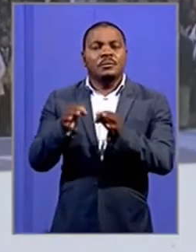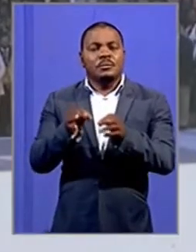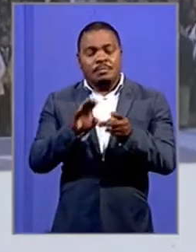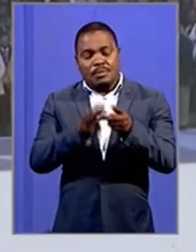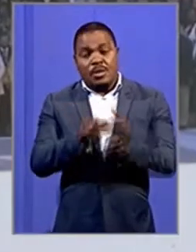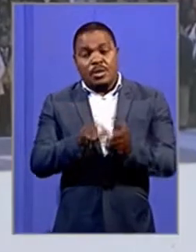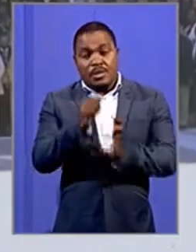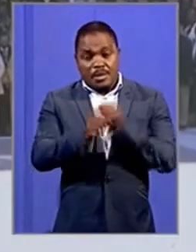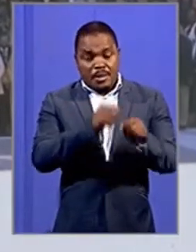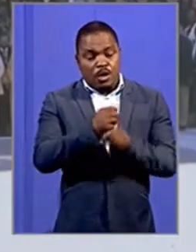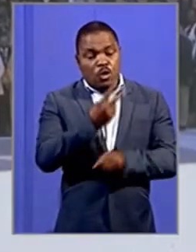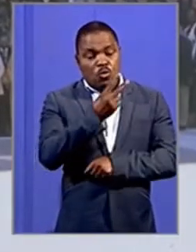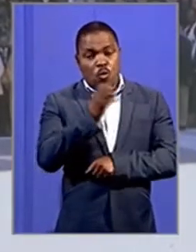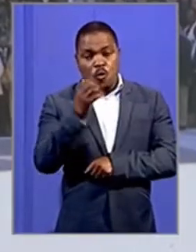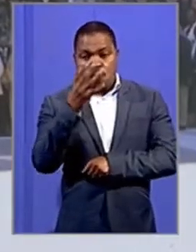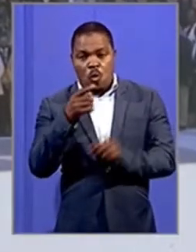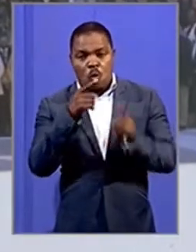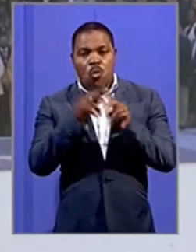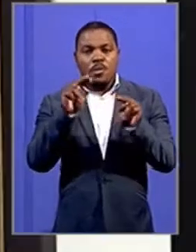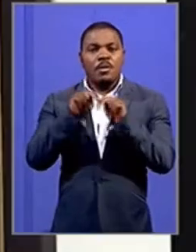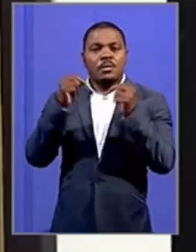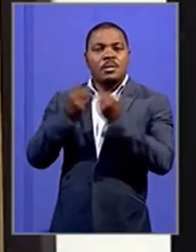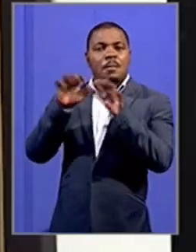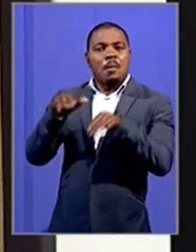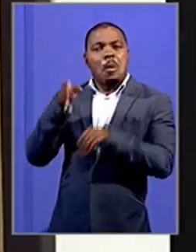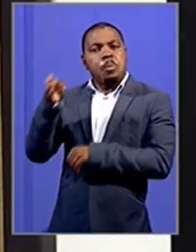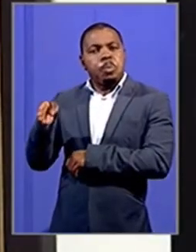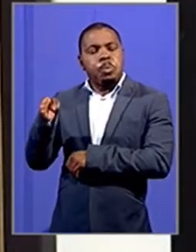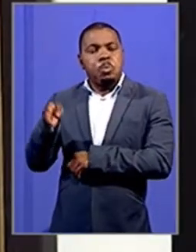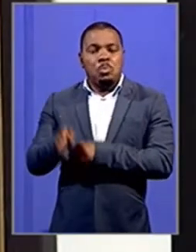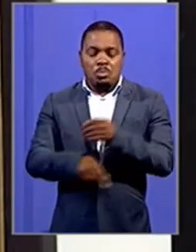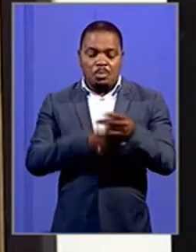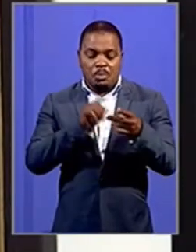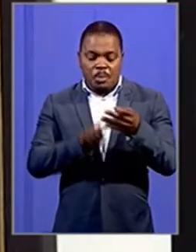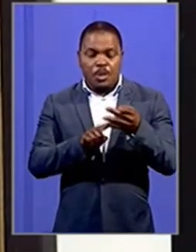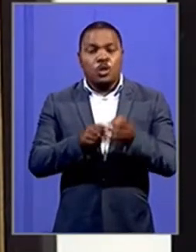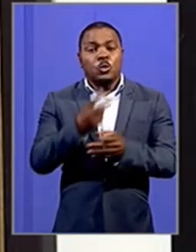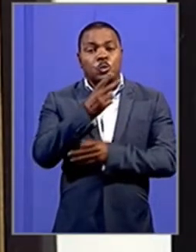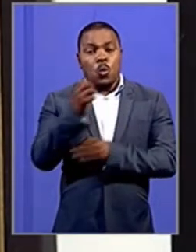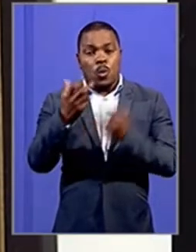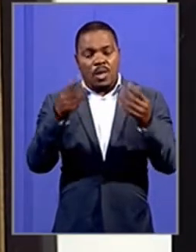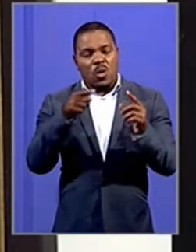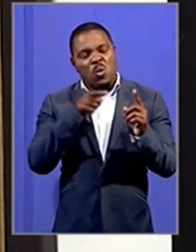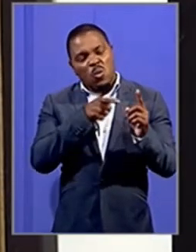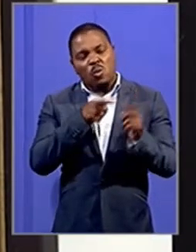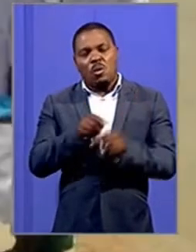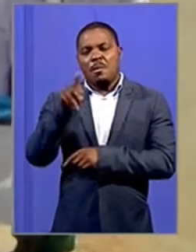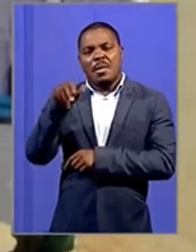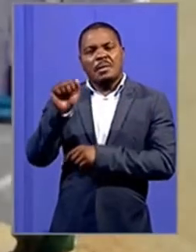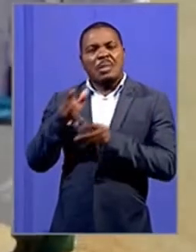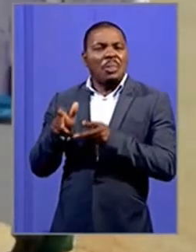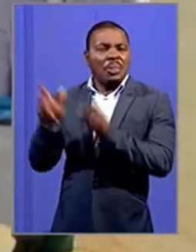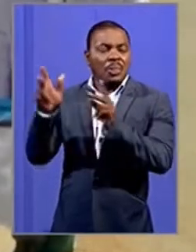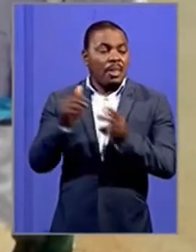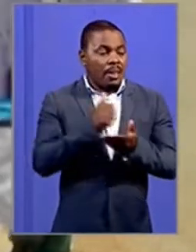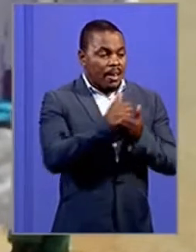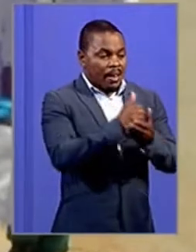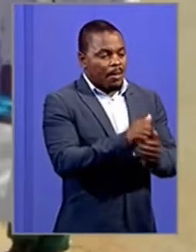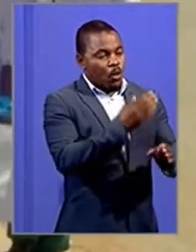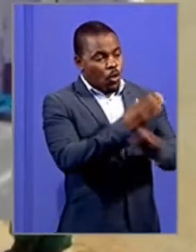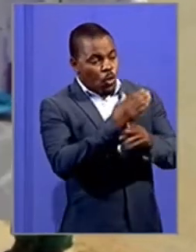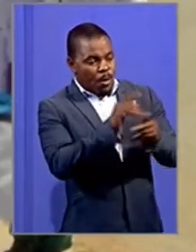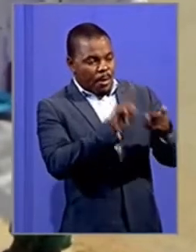2004 a nna tokololo ya bosetšhaba ya palamente ka 2008 ke fa a tlogela PAC go thusa COPE le ATM pele